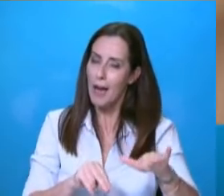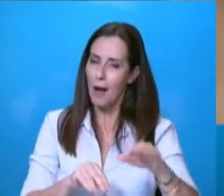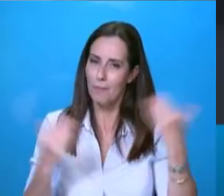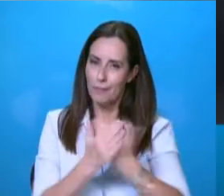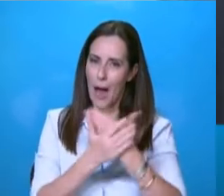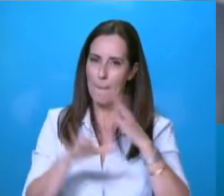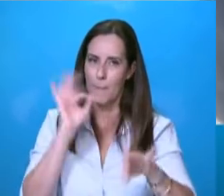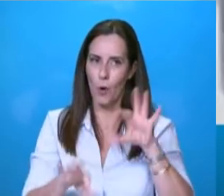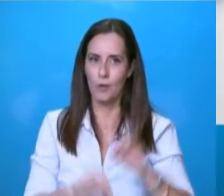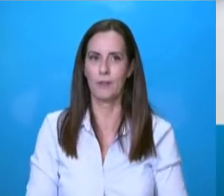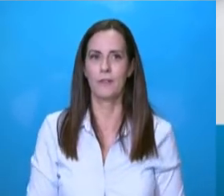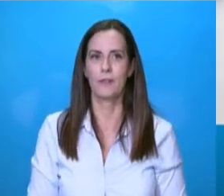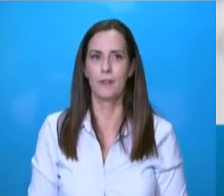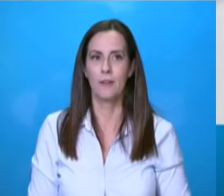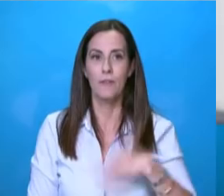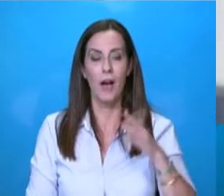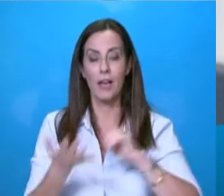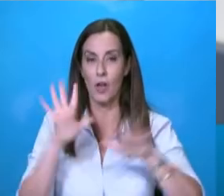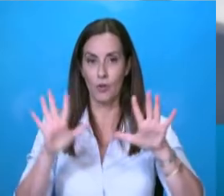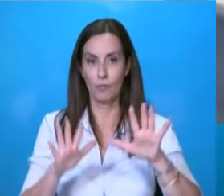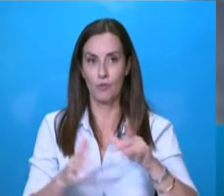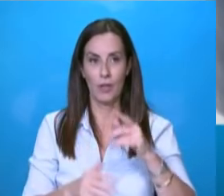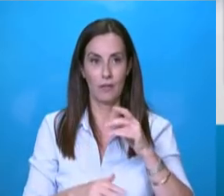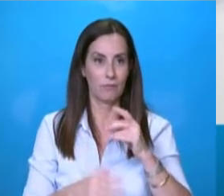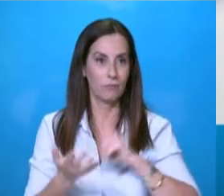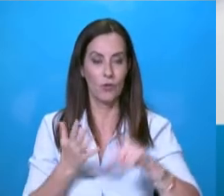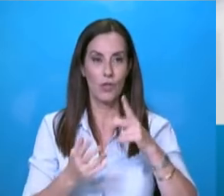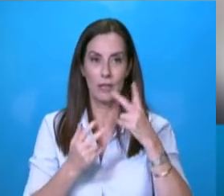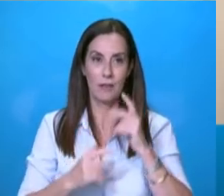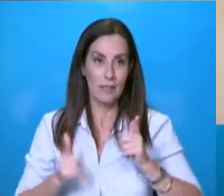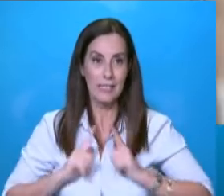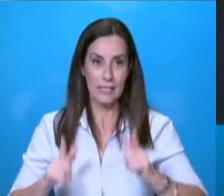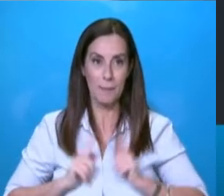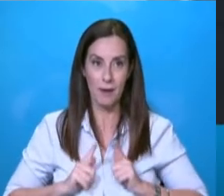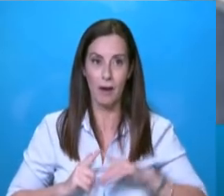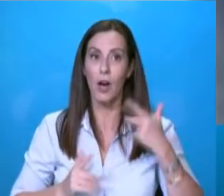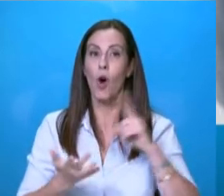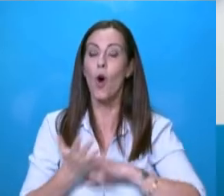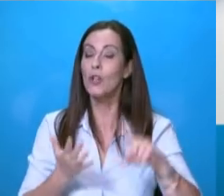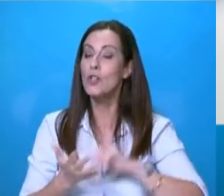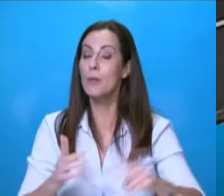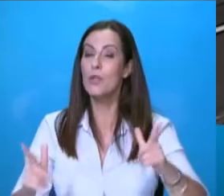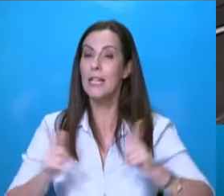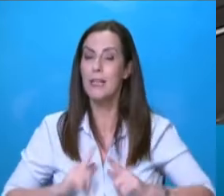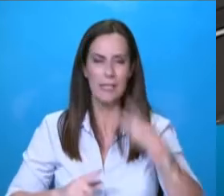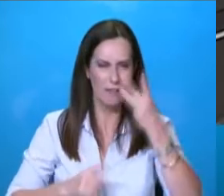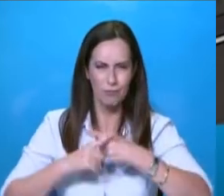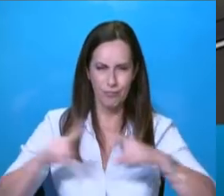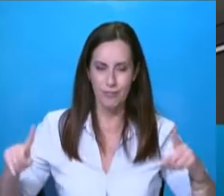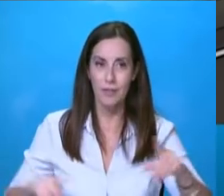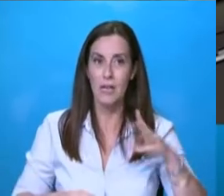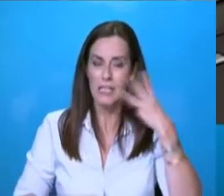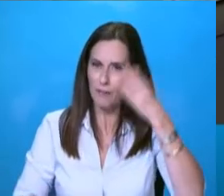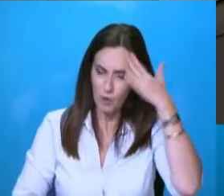הבחירות. אהון כבזוארת גופות פוהלה. פוסלי מיסת סופו ז'דניה. דפו את המסס דה אקספקטטיבה. חוץ